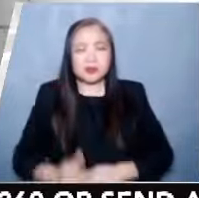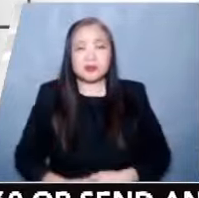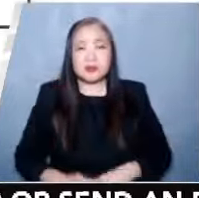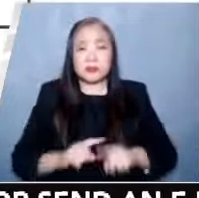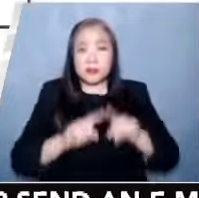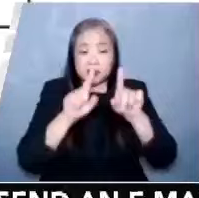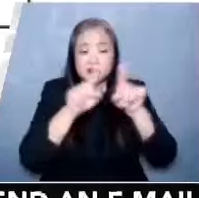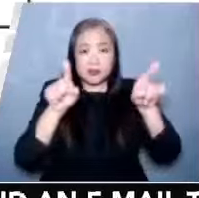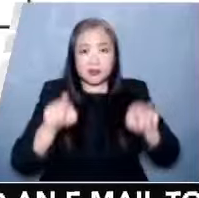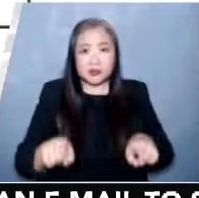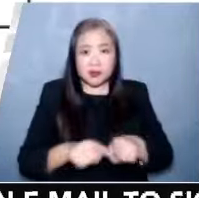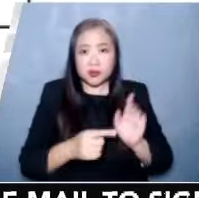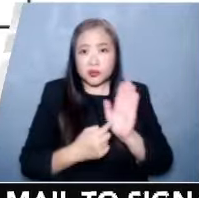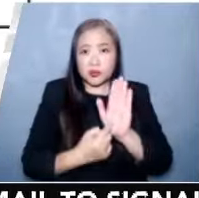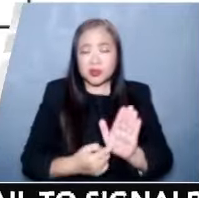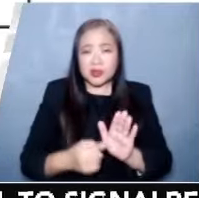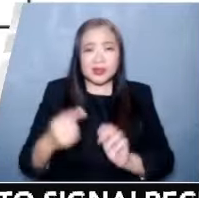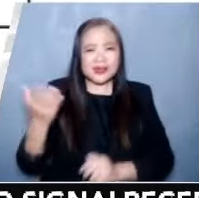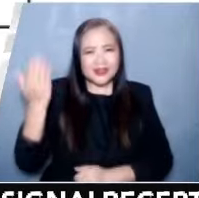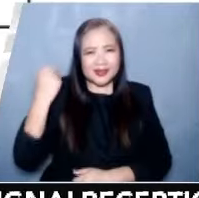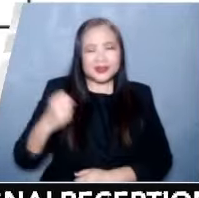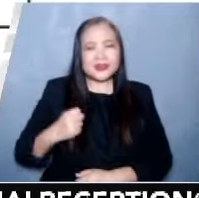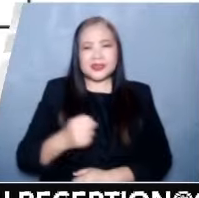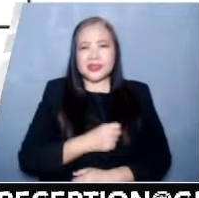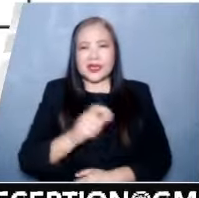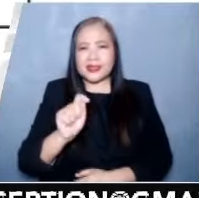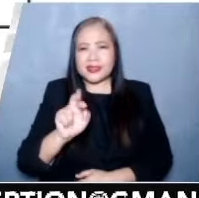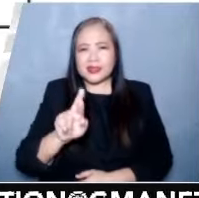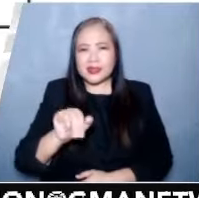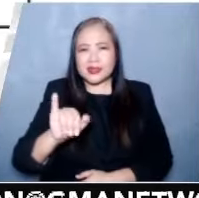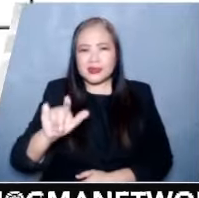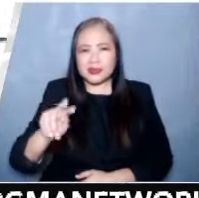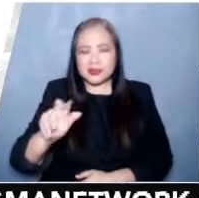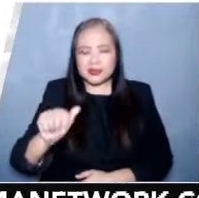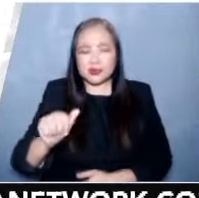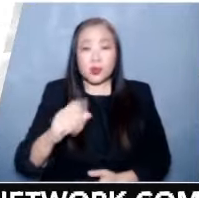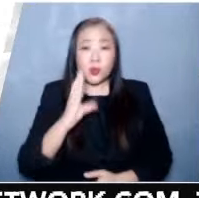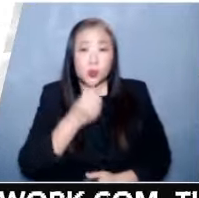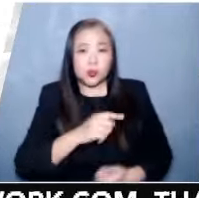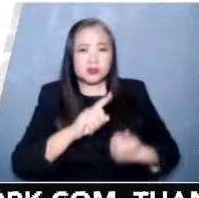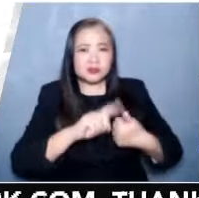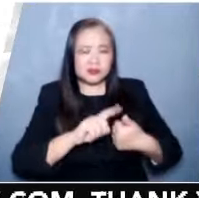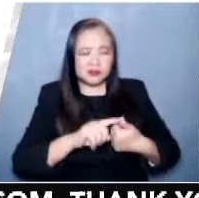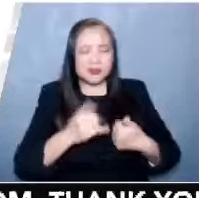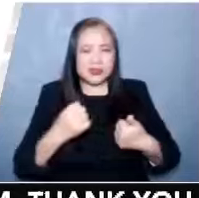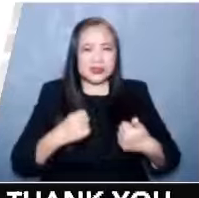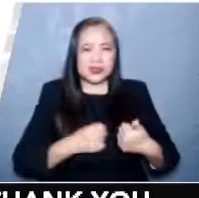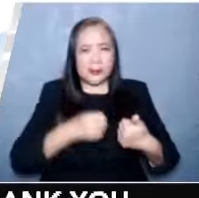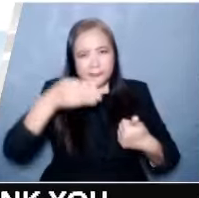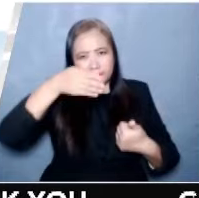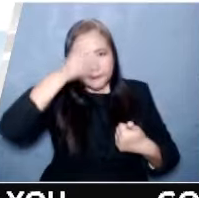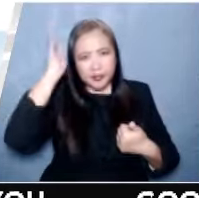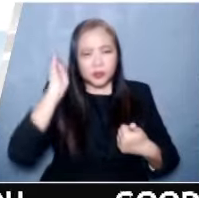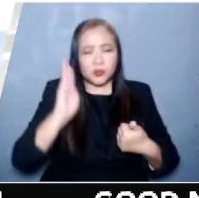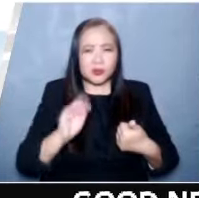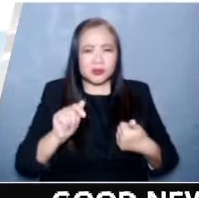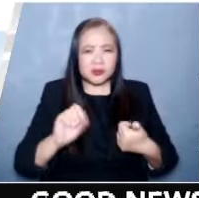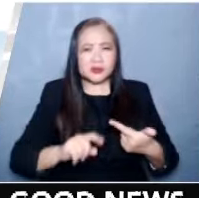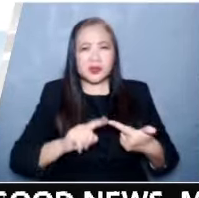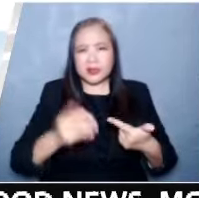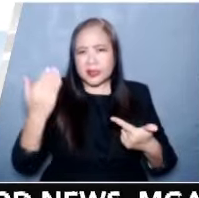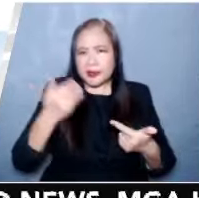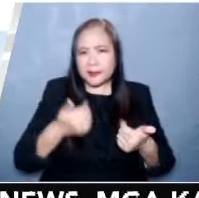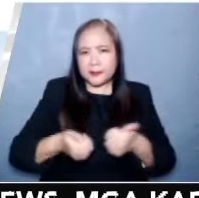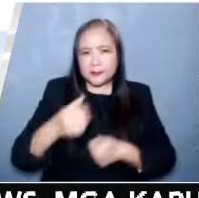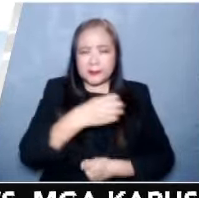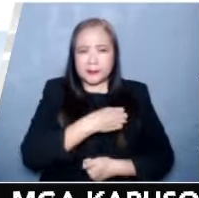Senador Antonio Trillanes IV, sila ay si dating PNP Chief at ngayon Senador Bato de la Rosa, dating PNP Chief Oscar